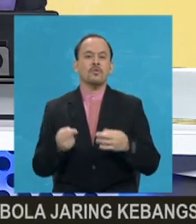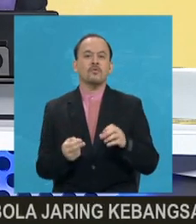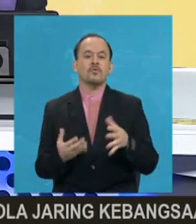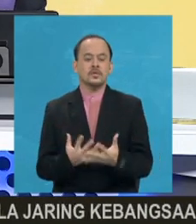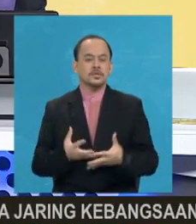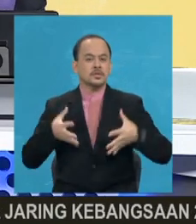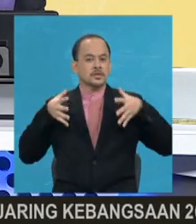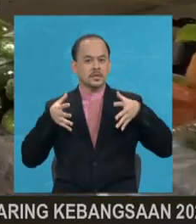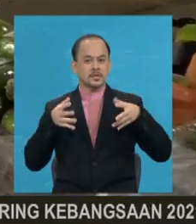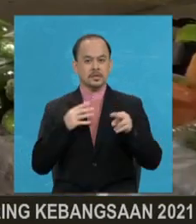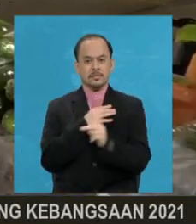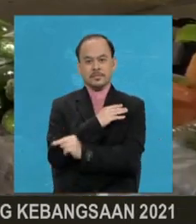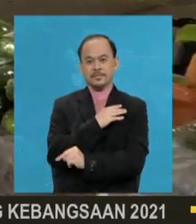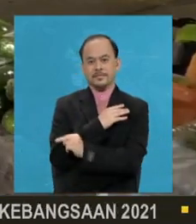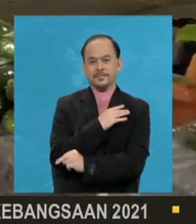bocah